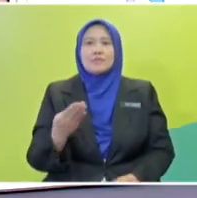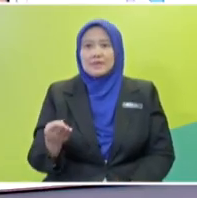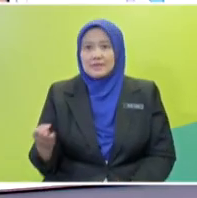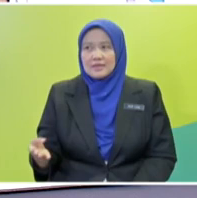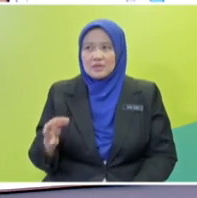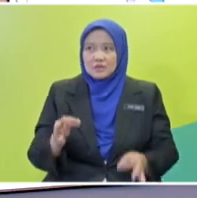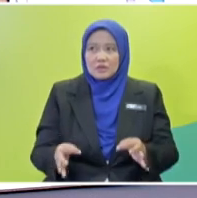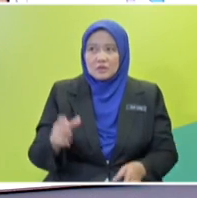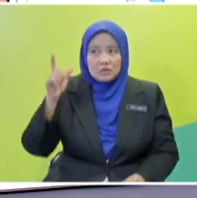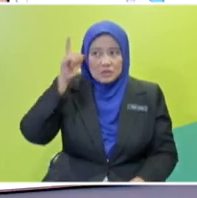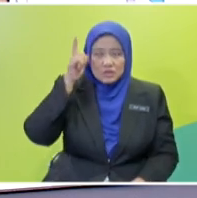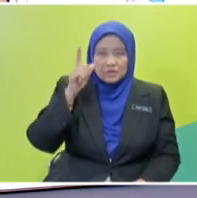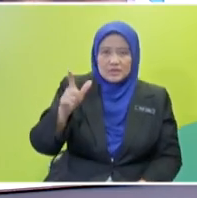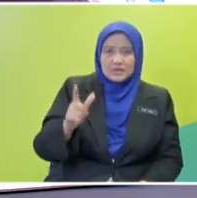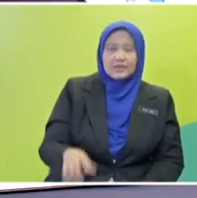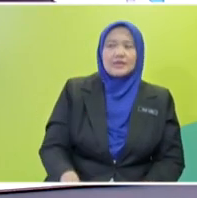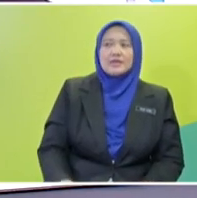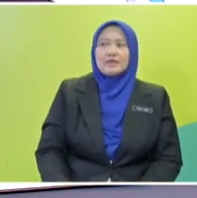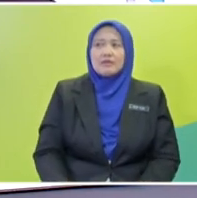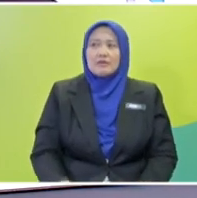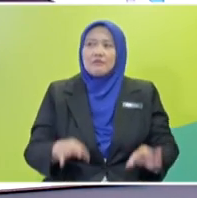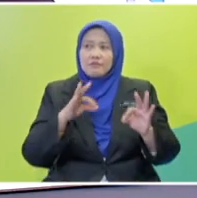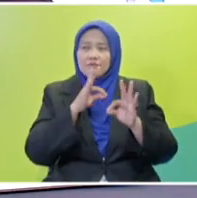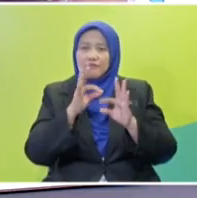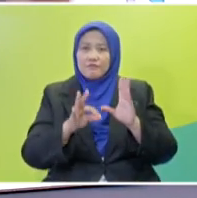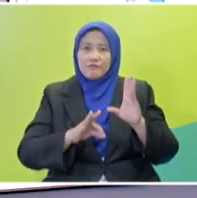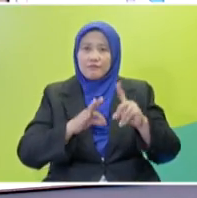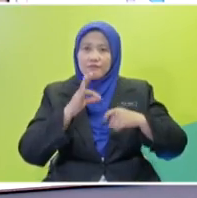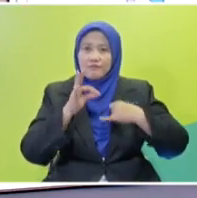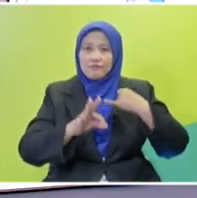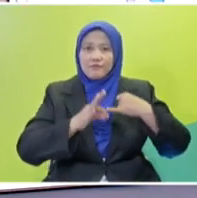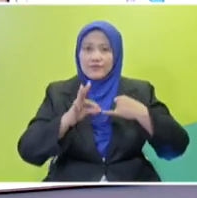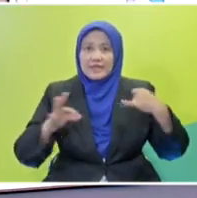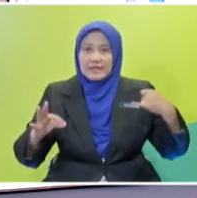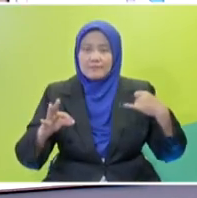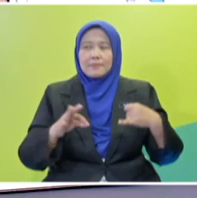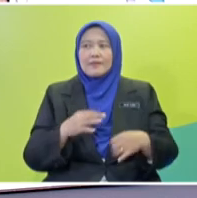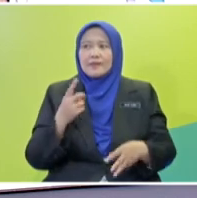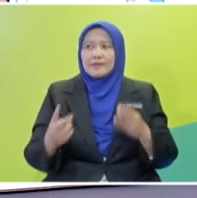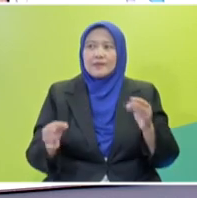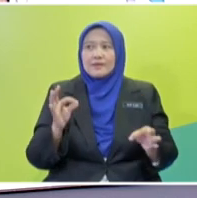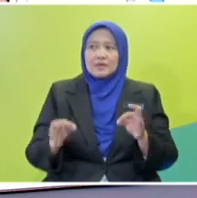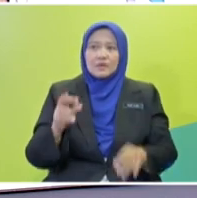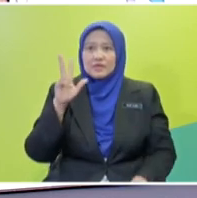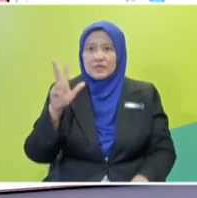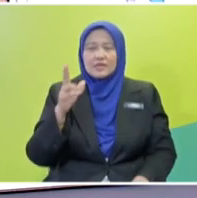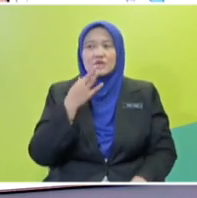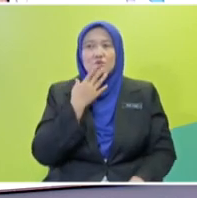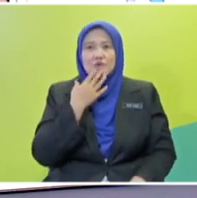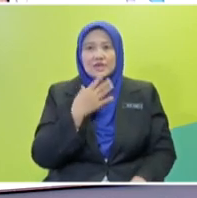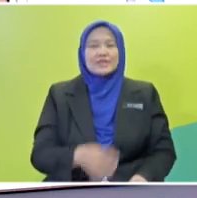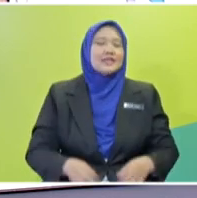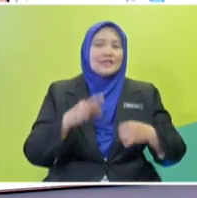oke penggunaannya Oke kita kira filamen Oke contoh misalnya tadi kalau warna kita 3 jadi kita tinggal